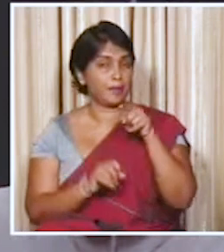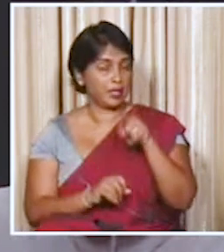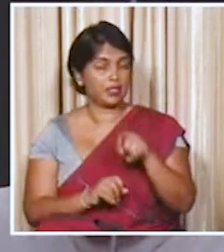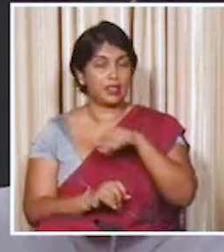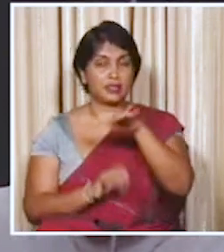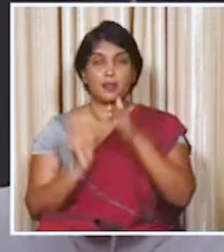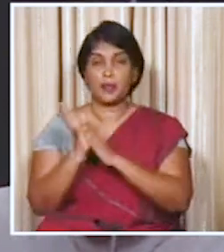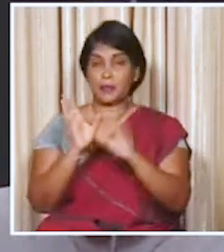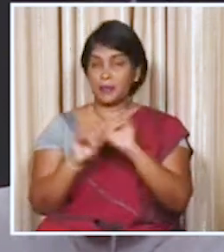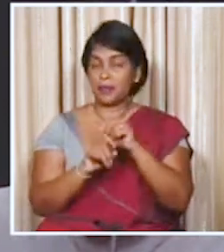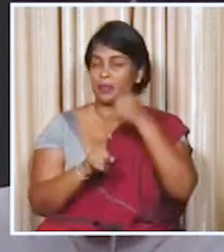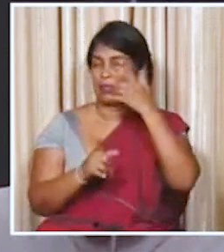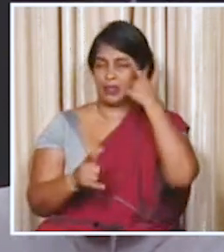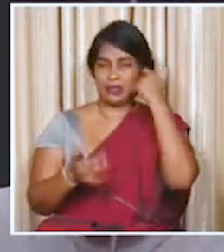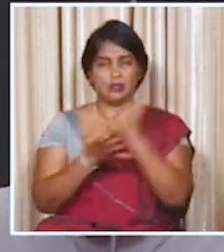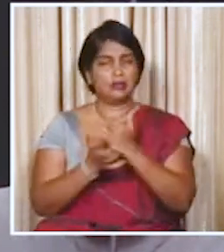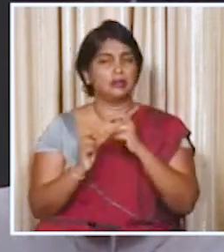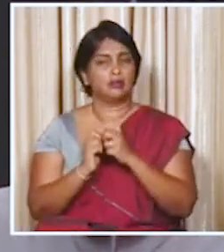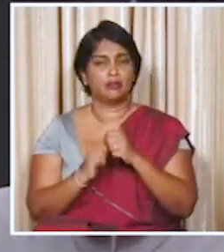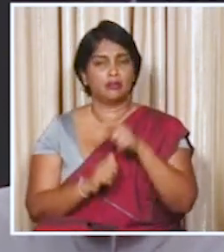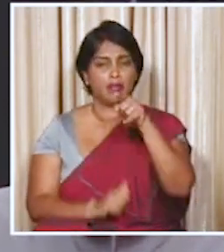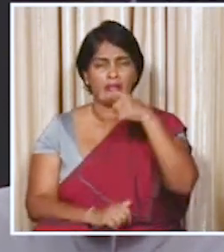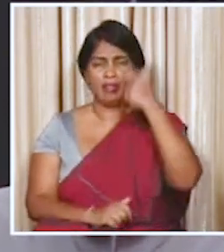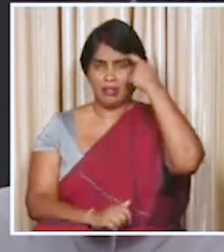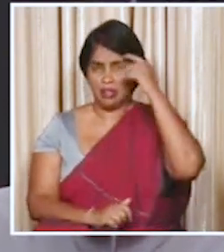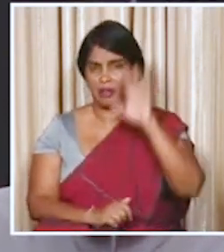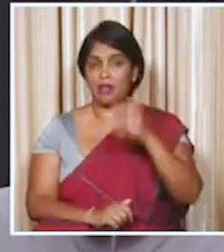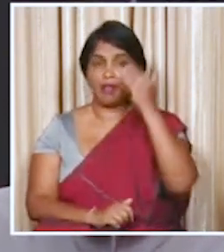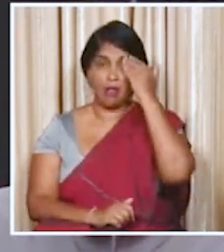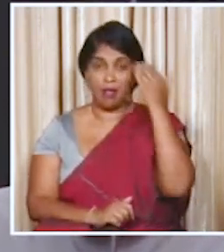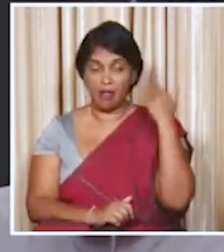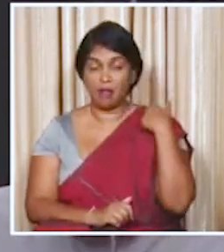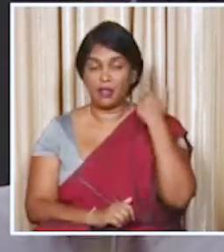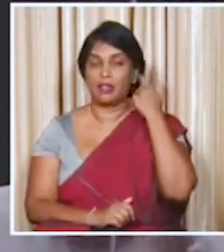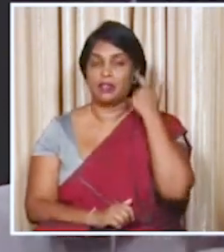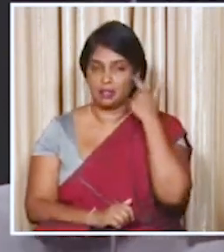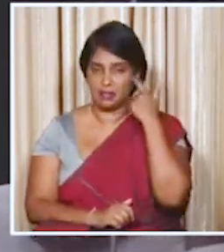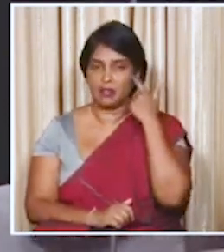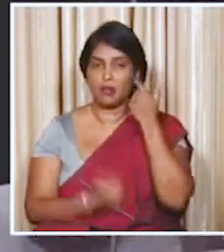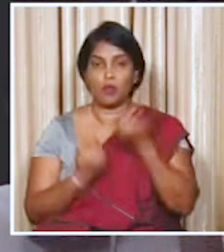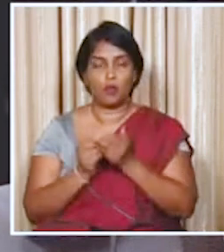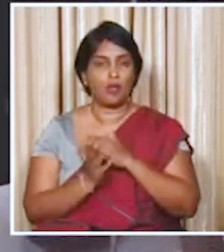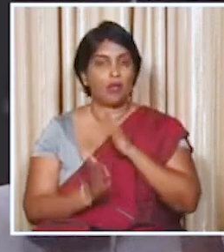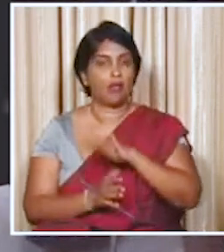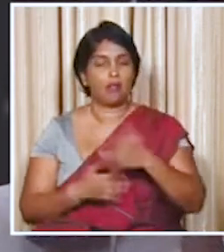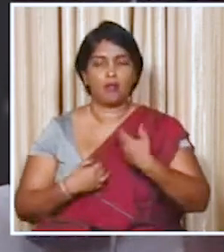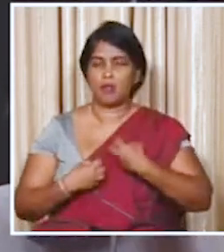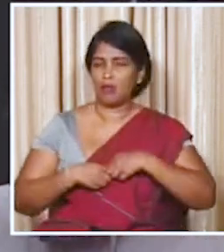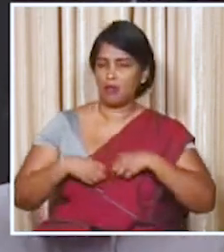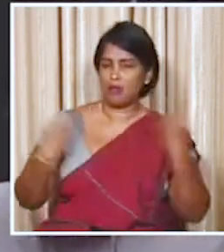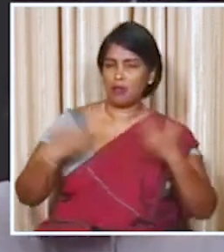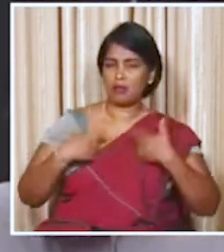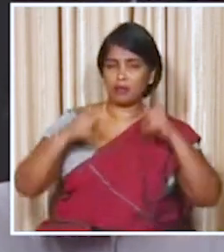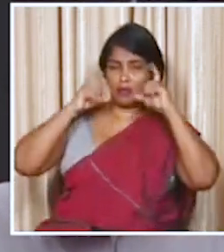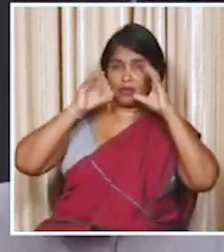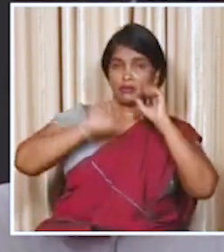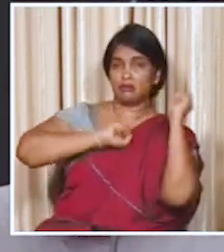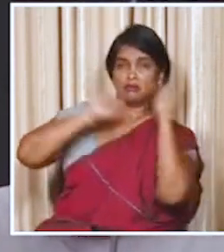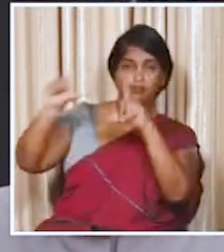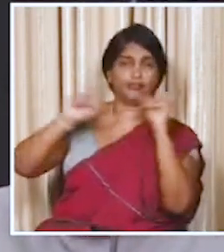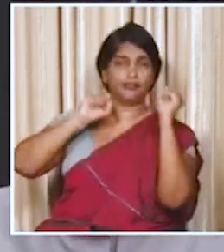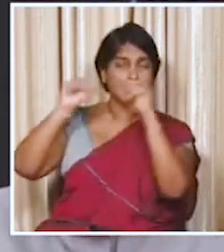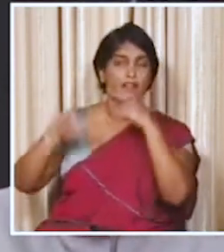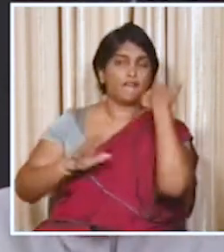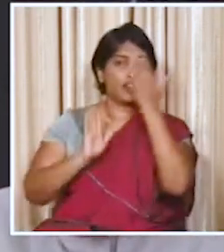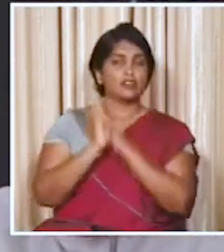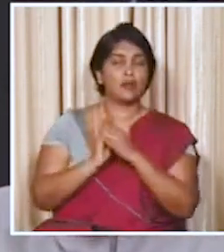itu benasaane, mandangnya bodhi me ke daniel bodhi lah, amma kene kuda daniel baik, thamang ke darua niruat kelah foto di kedano Facebook kege,